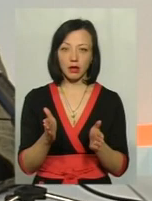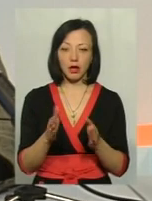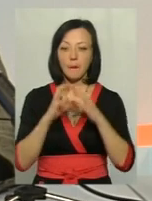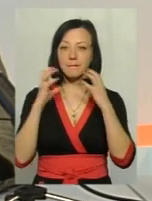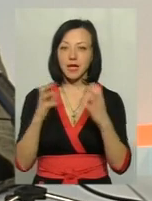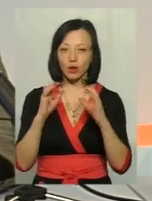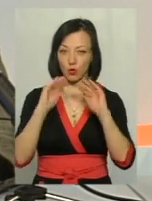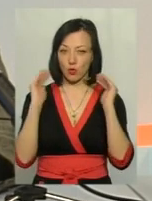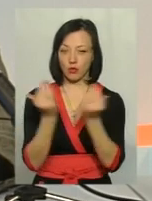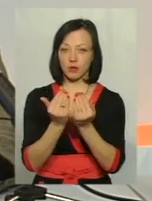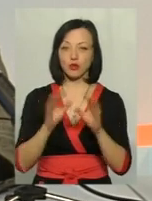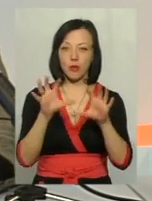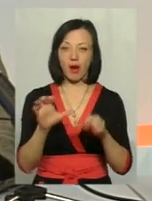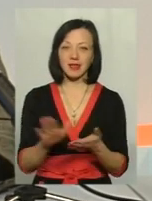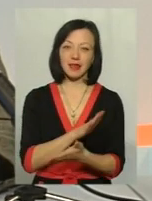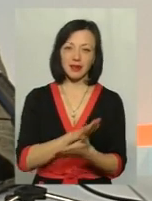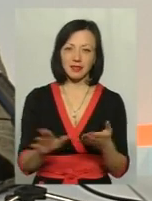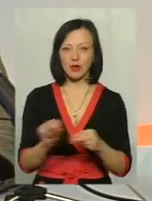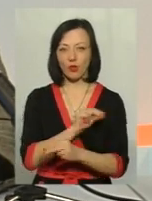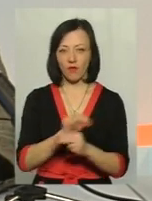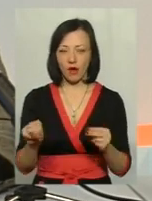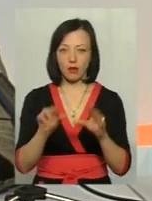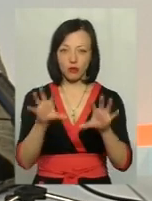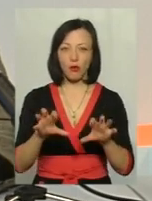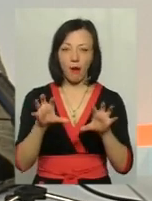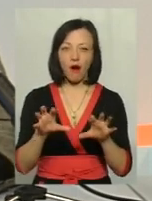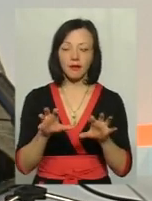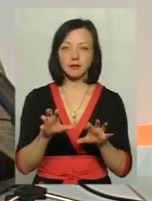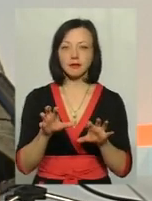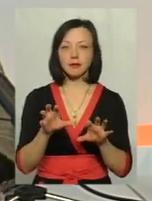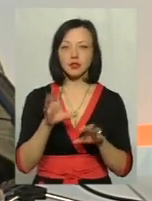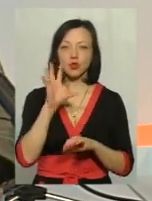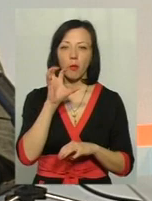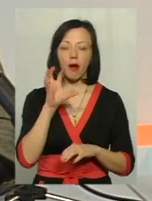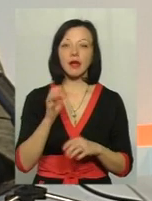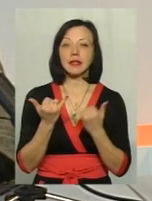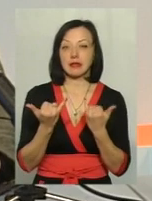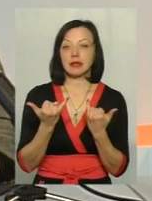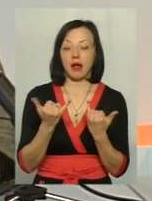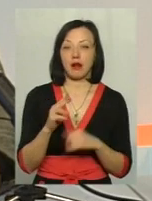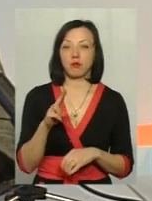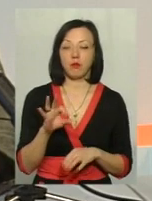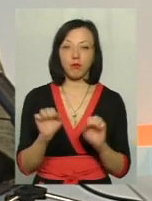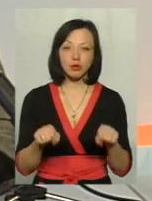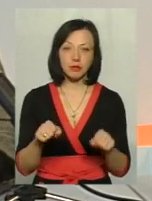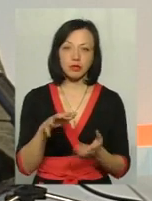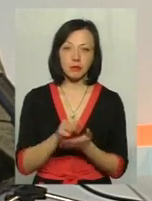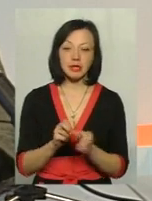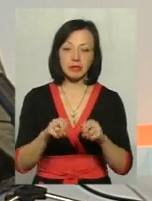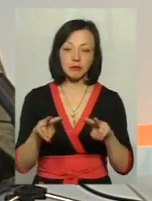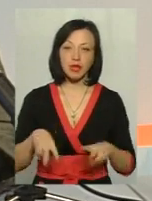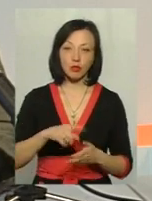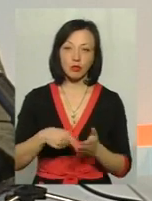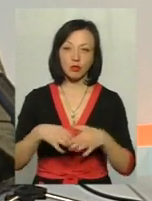притулком для собак, стерилізацією і лікуванням собак. Зараз по можливості цим займається